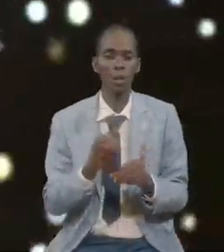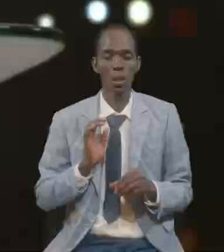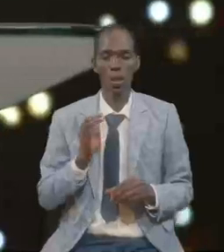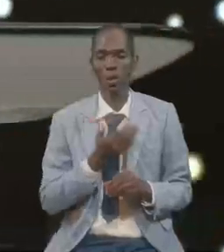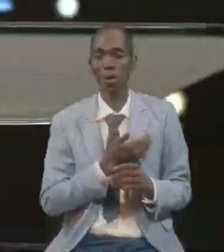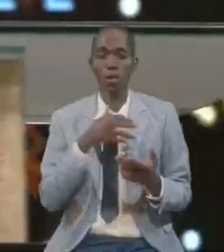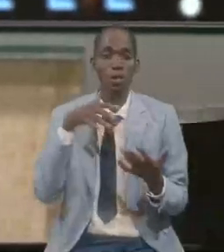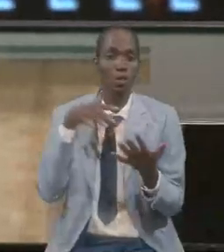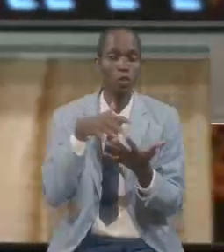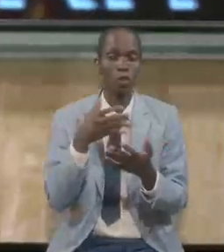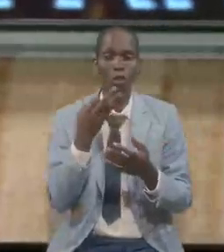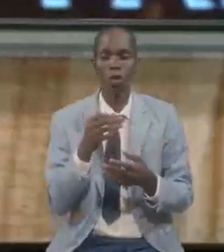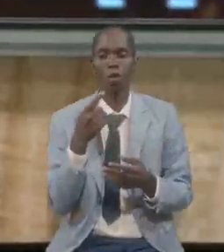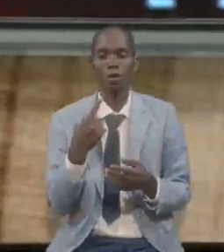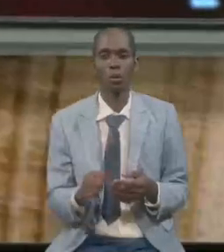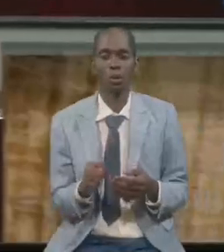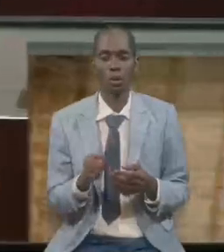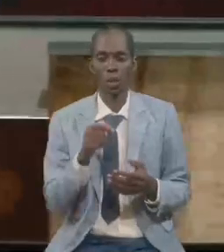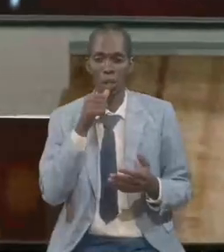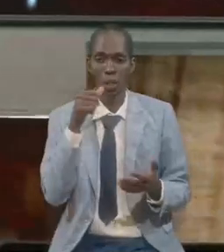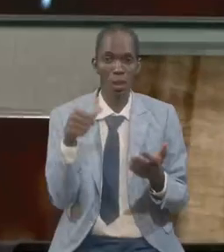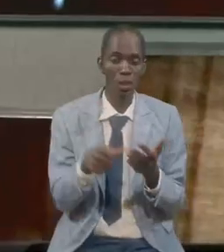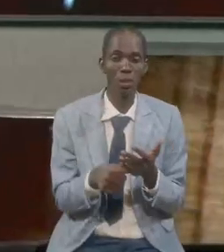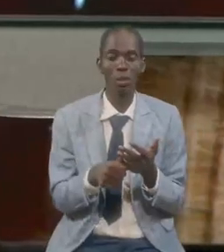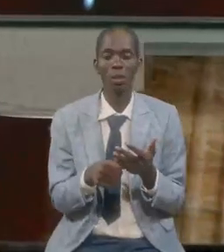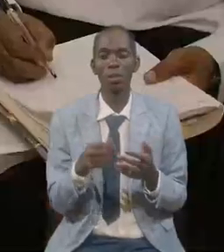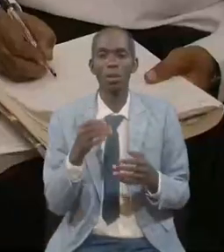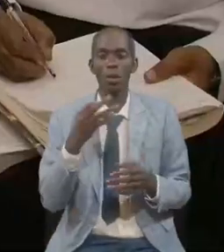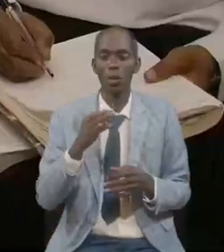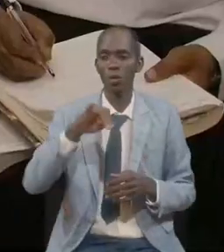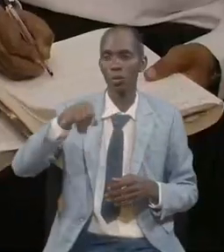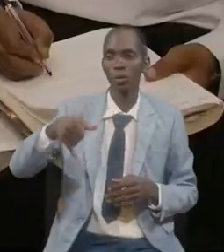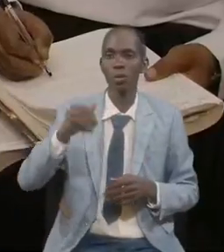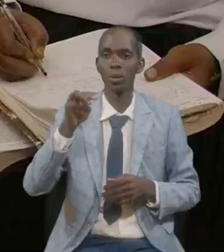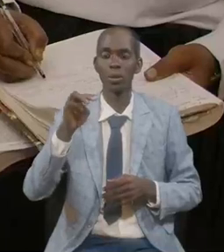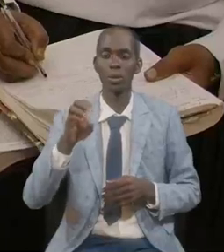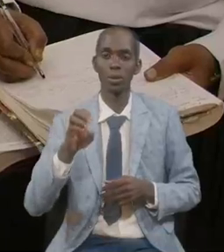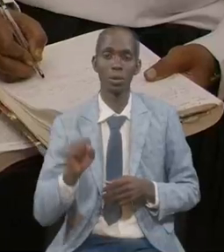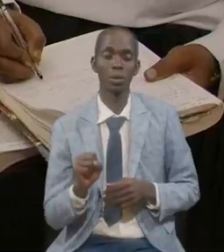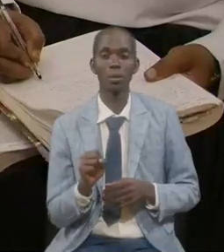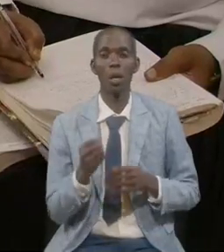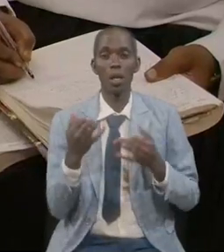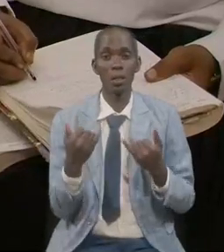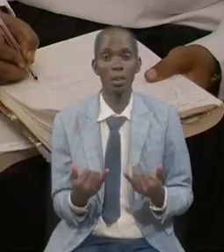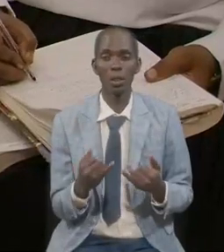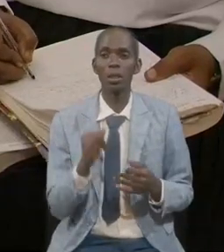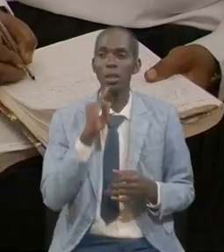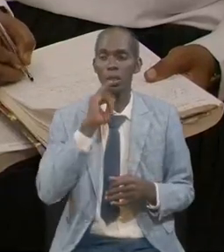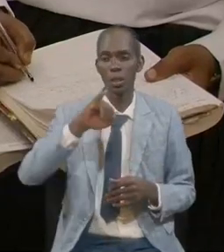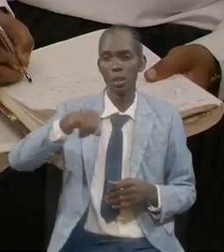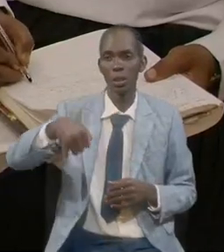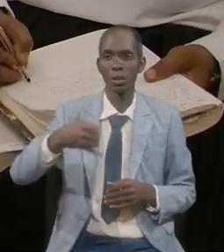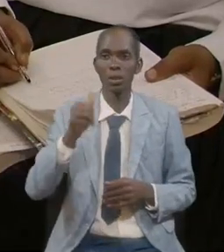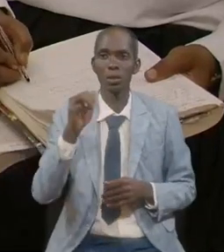notre étude en Jacques. Et maintenant, nous sommes à Jacques